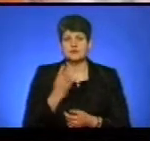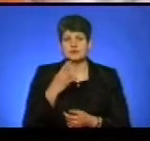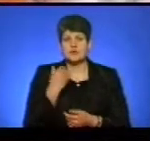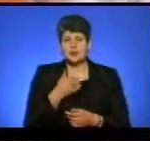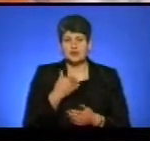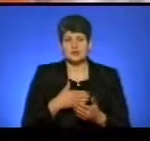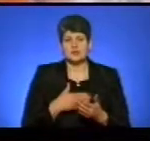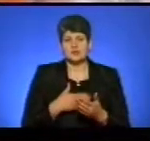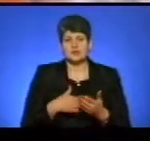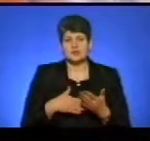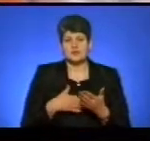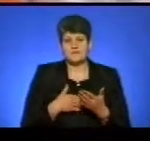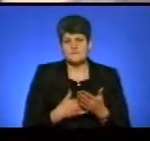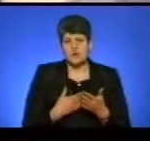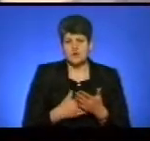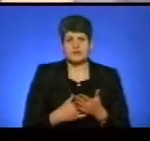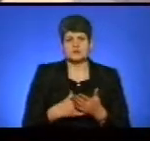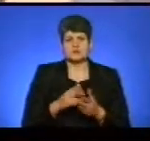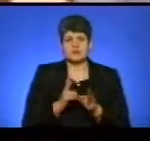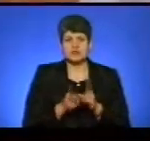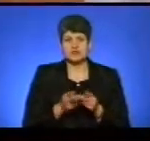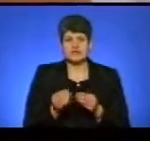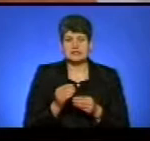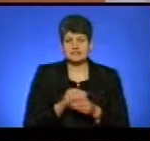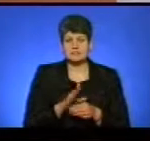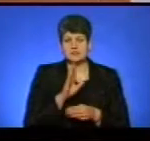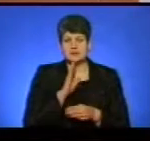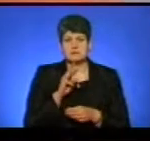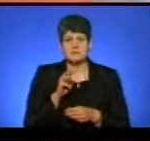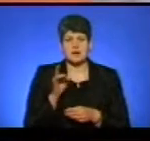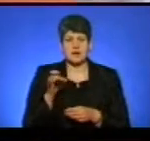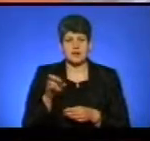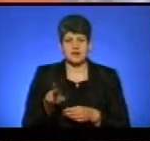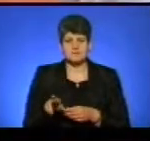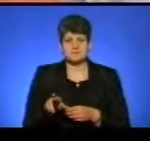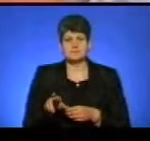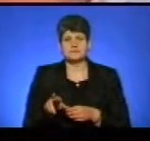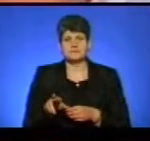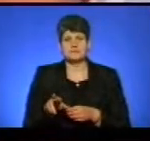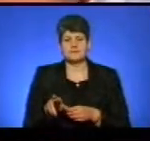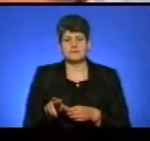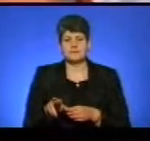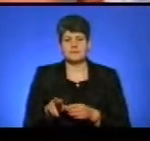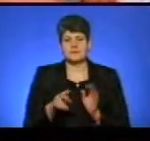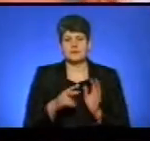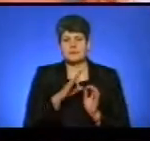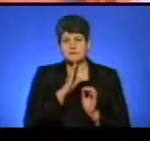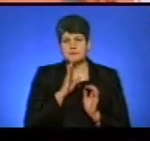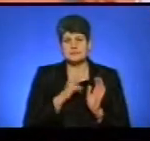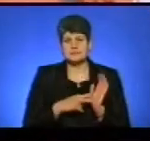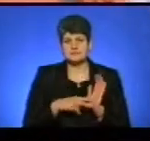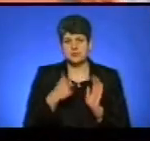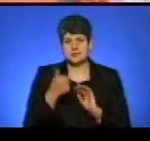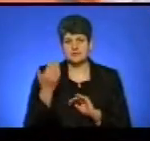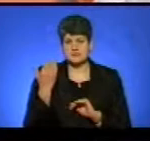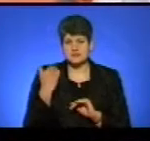на волонтерській кухні «Бункера С» вареники ліпить Марія Залужець. Мама 70 років тому ліпила